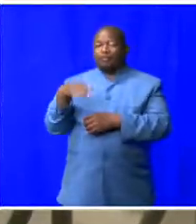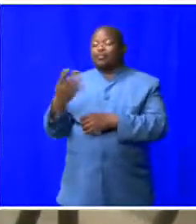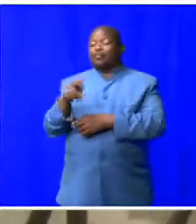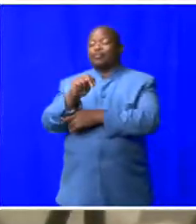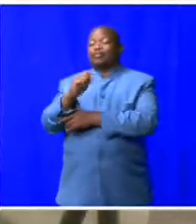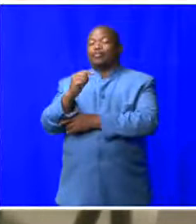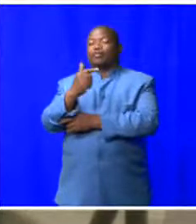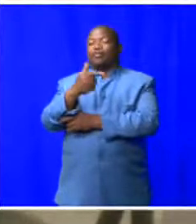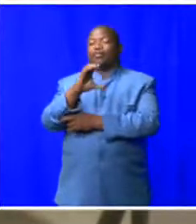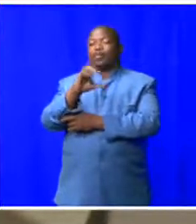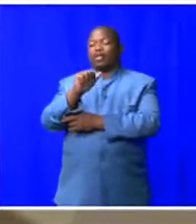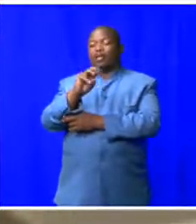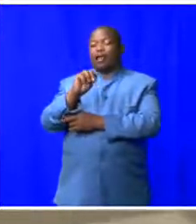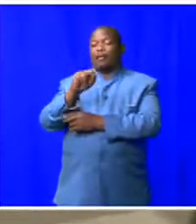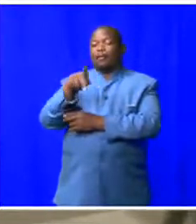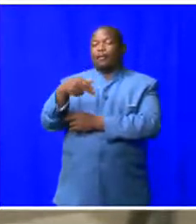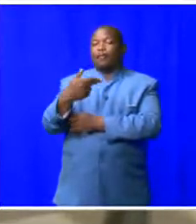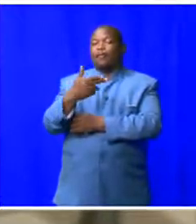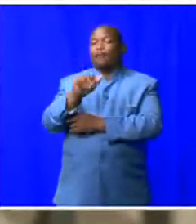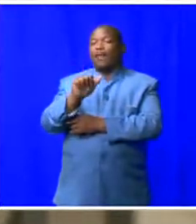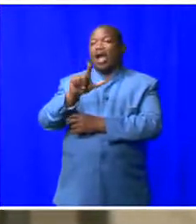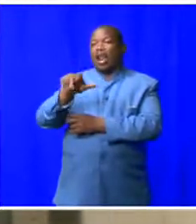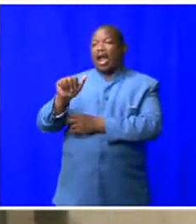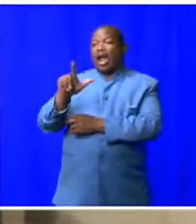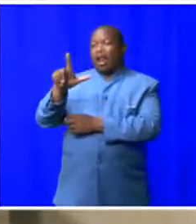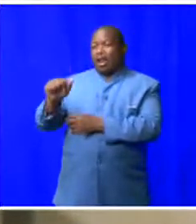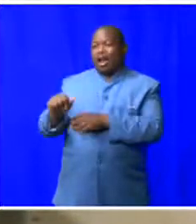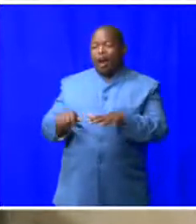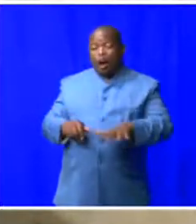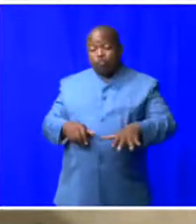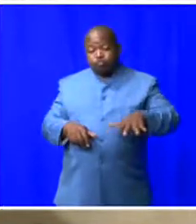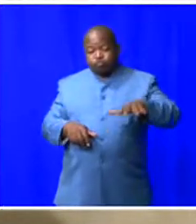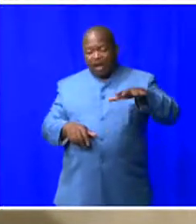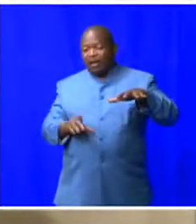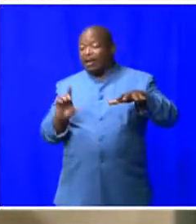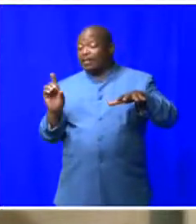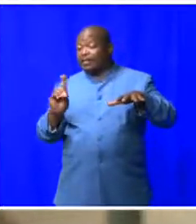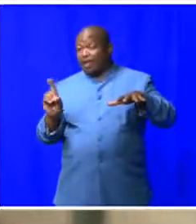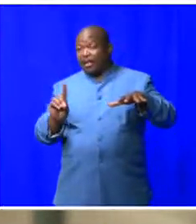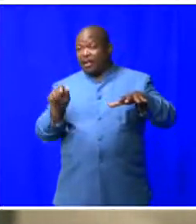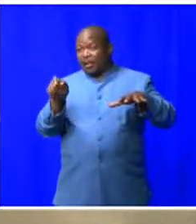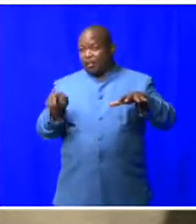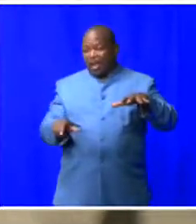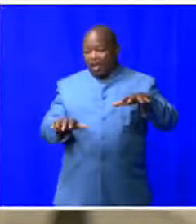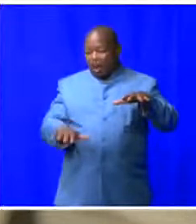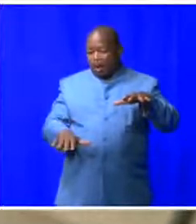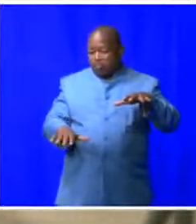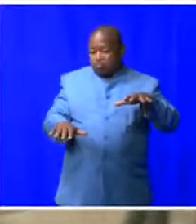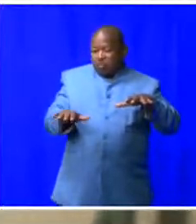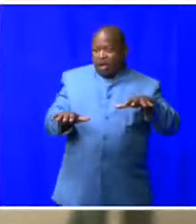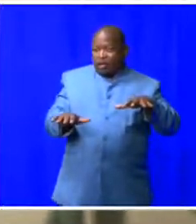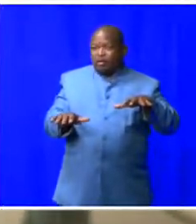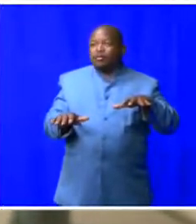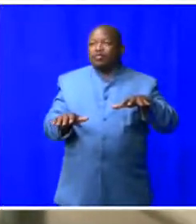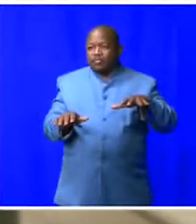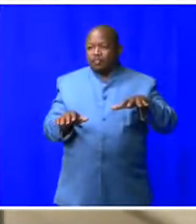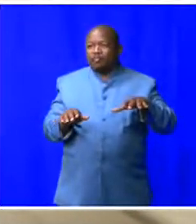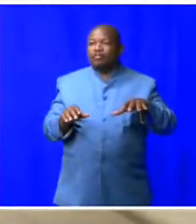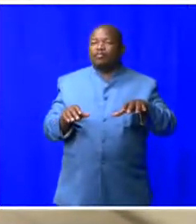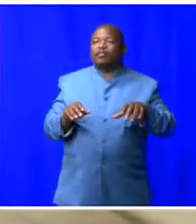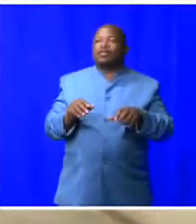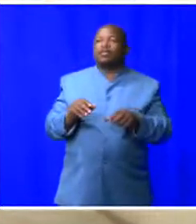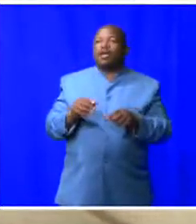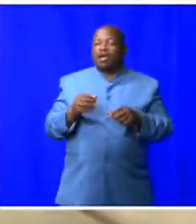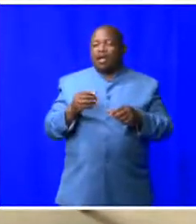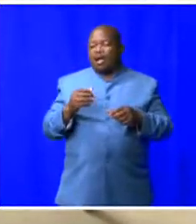imphela nangu nadlamini phila at the moment sisaqala inchumbise inengi imphela siyabona ukuthi unamabili emabito